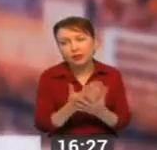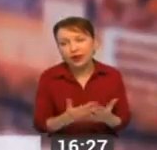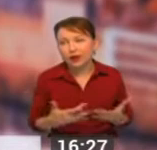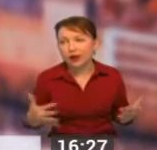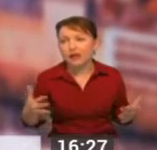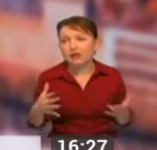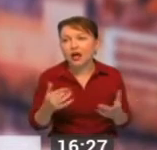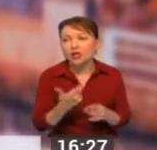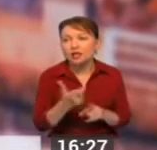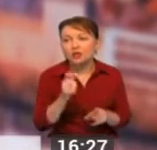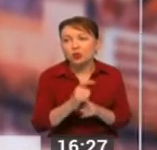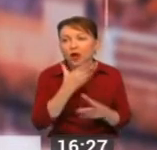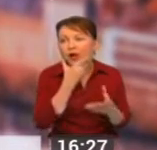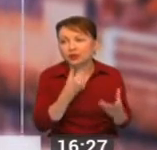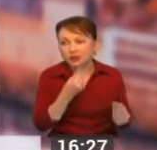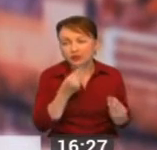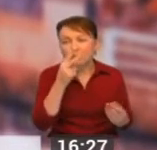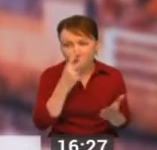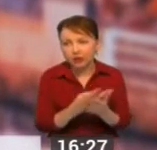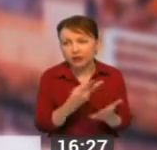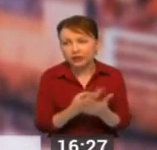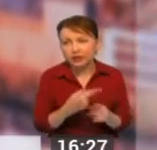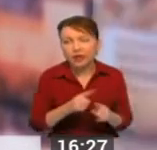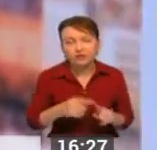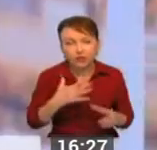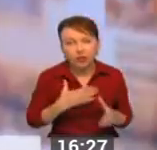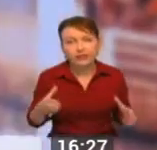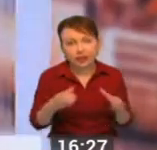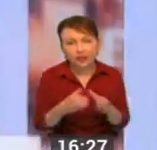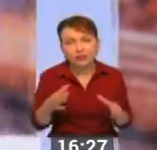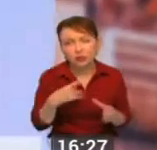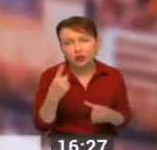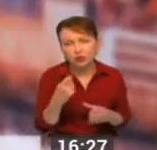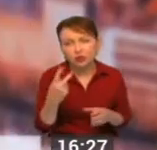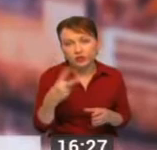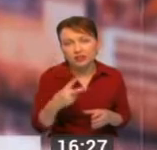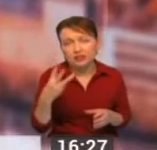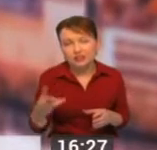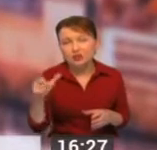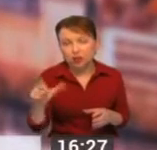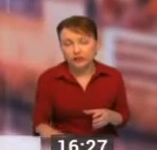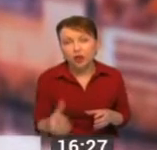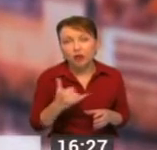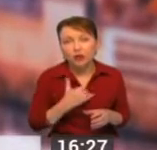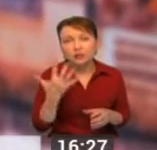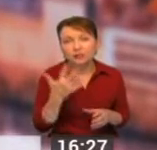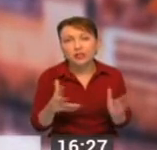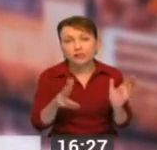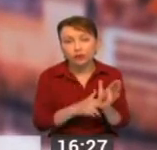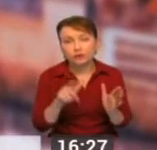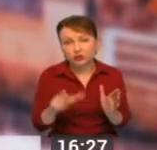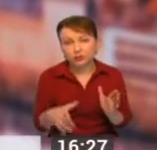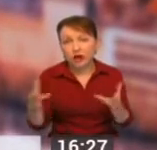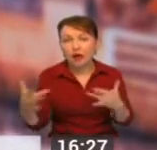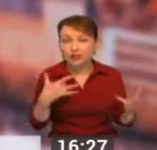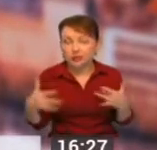она красива. И вот это мы показали. Наша делегация была 123 человека. И у нас 58 человек было